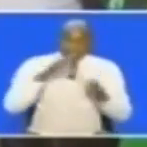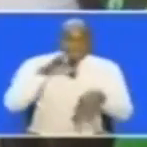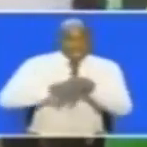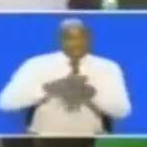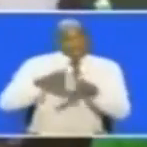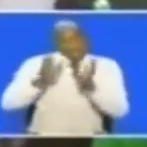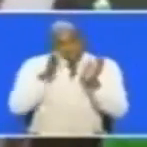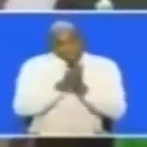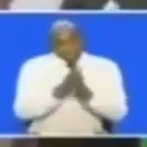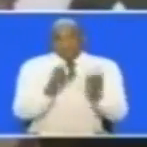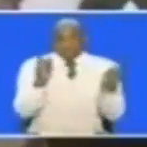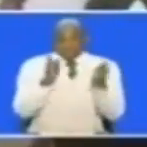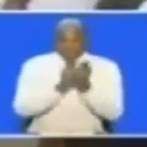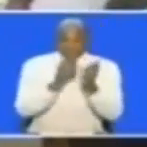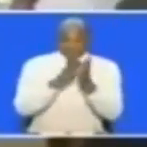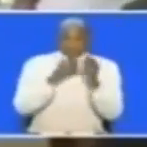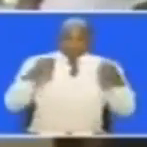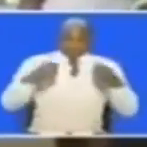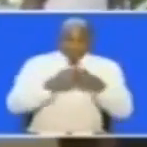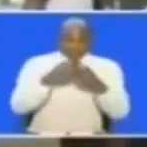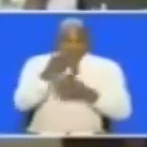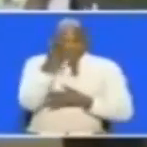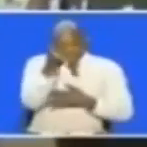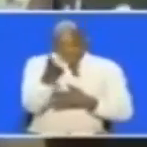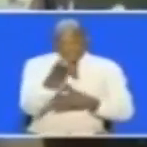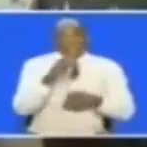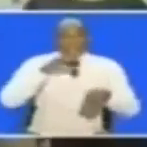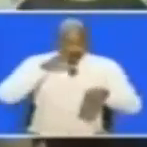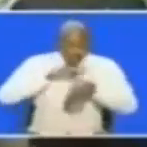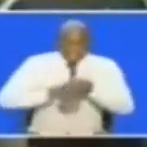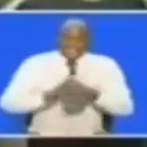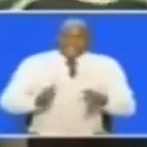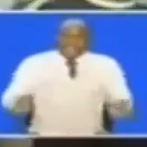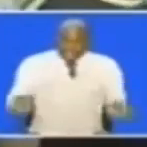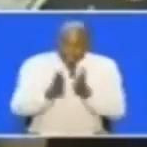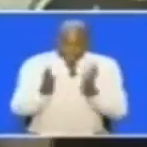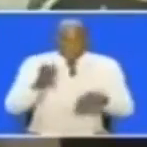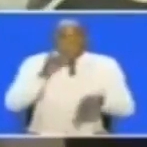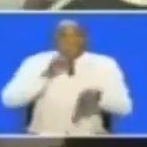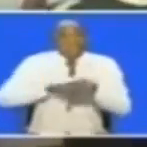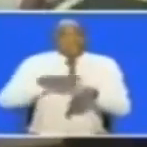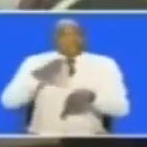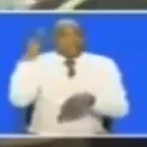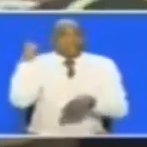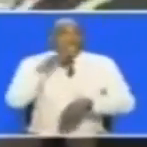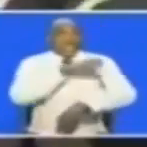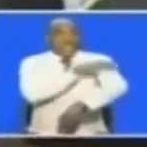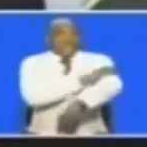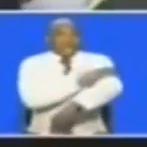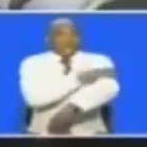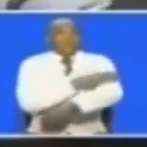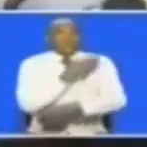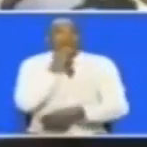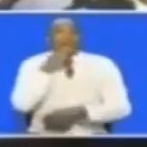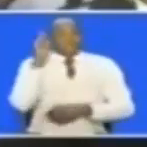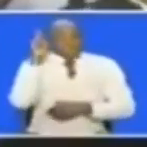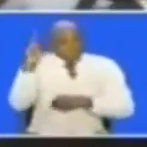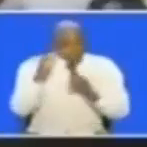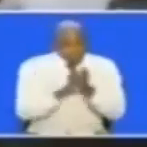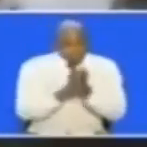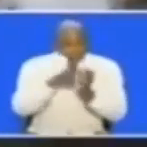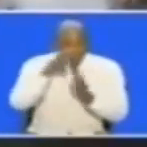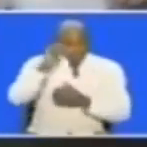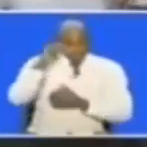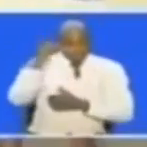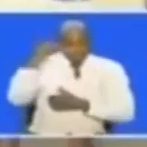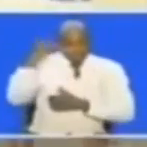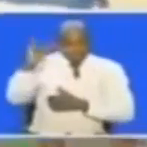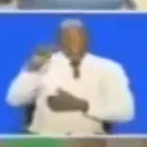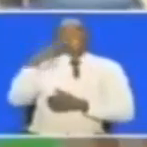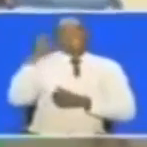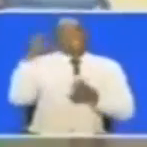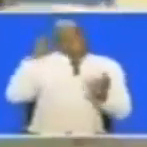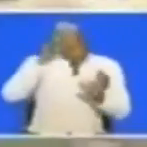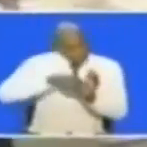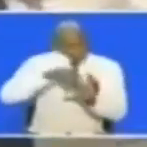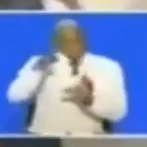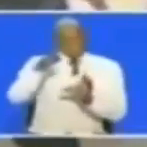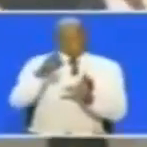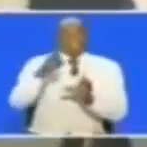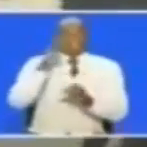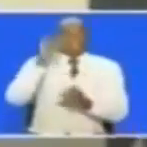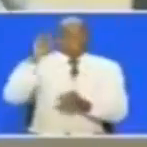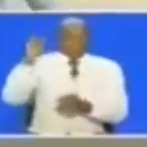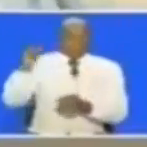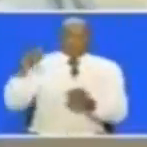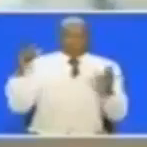ya kucheza na klabu hiyo kunawapa motisha, haswa baada ya aliyekuwa nahodha wa Manchester United Wayne Rooney kujiunga na klabu